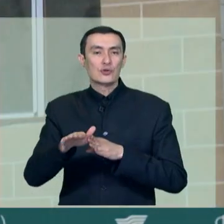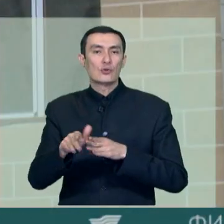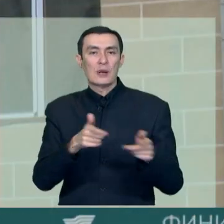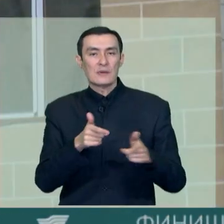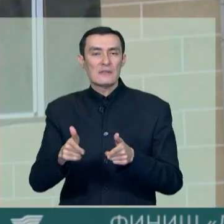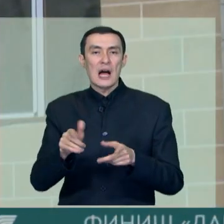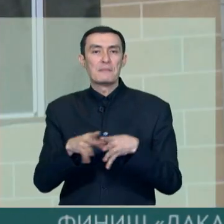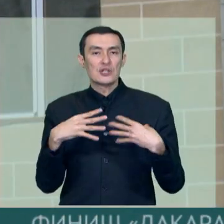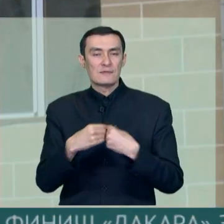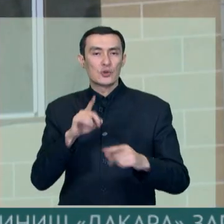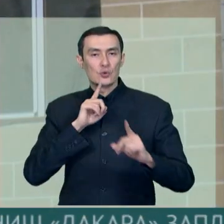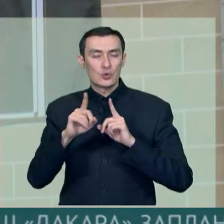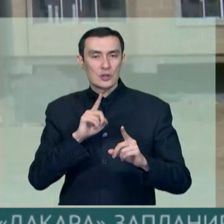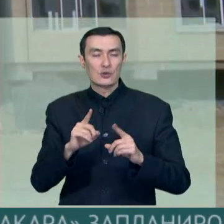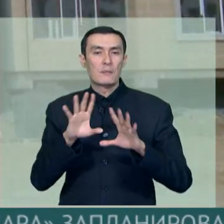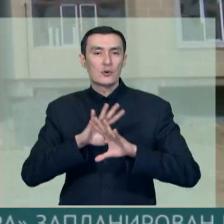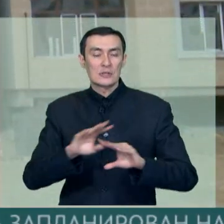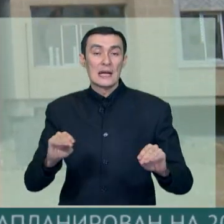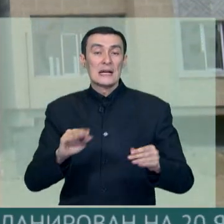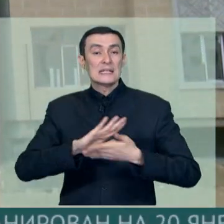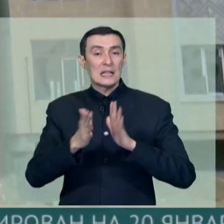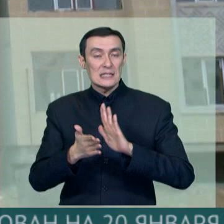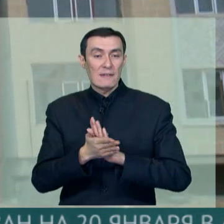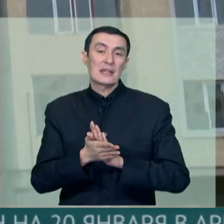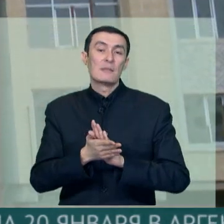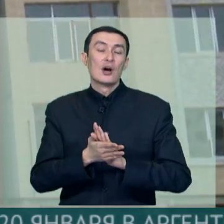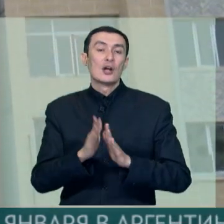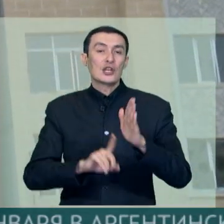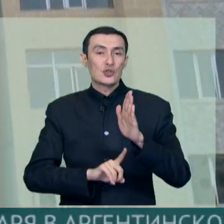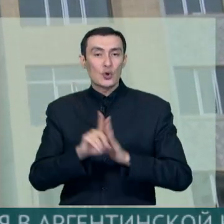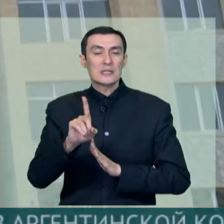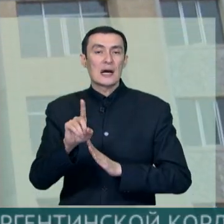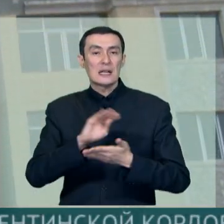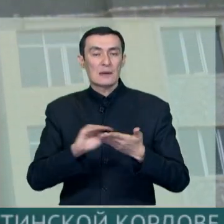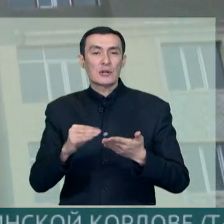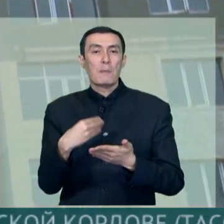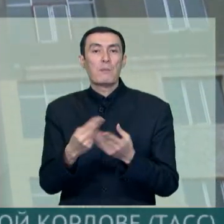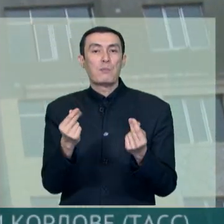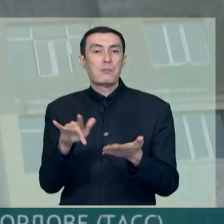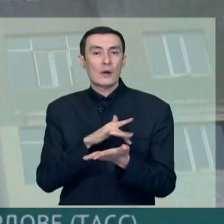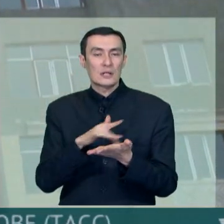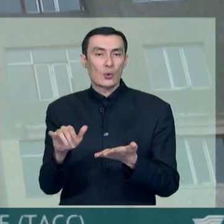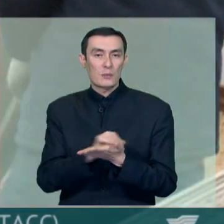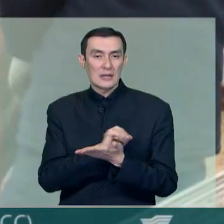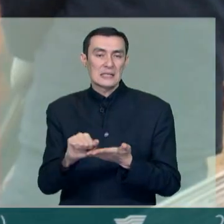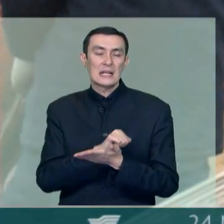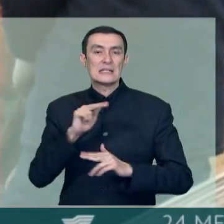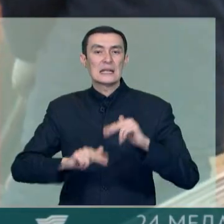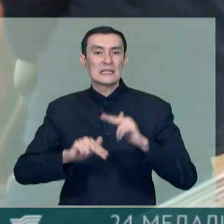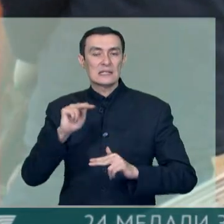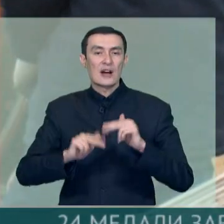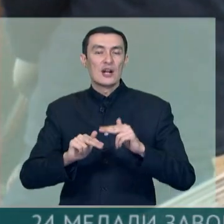рассмотрен на общественных слушаниях. После его согласования с Маслихатом начнется разработка проектно-сметной документации на